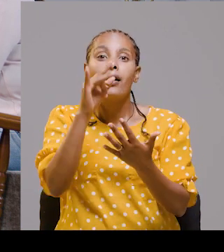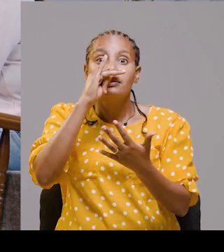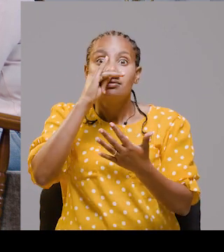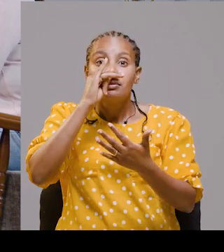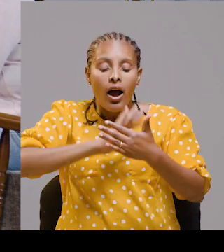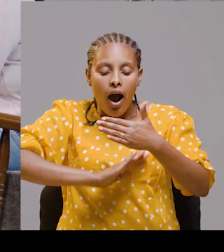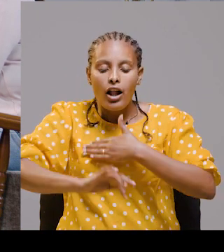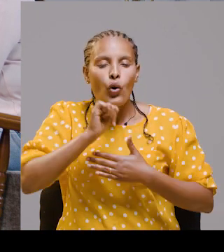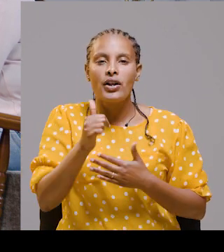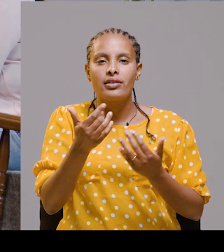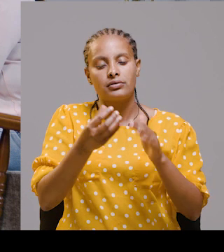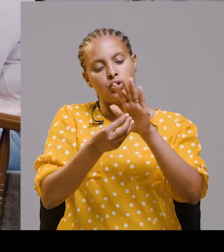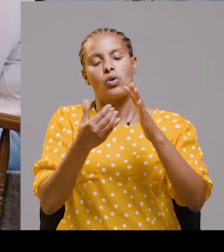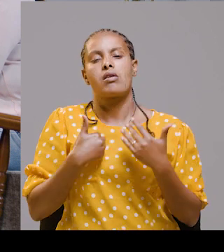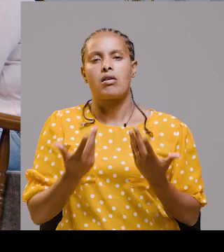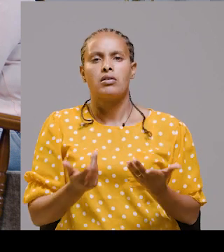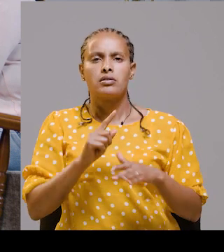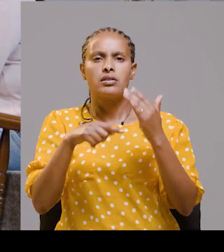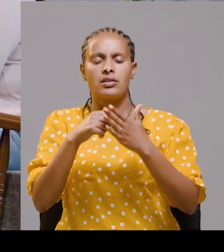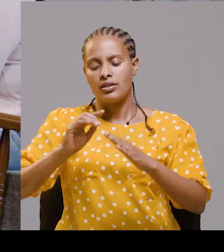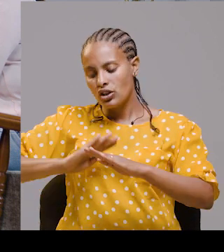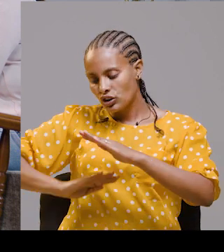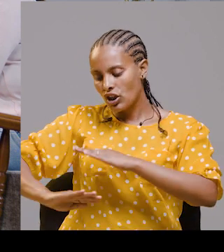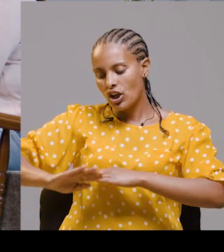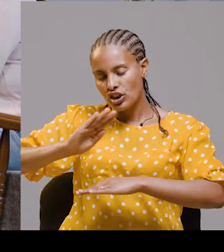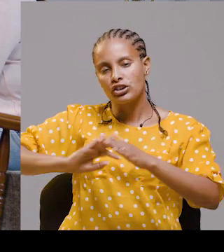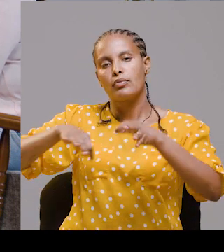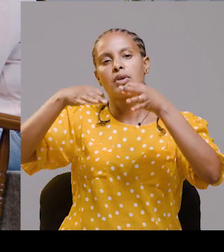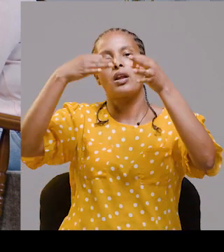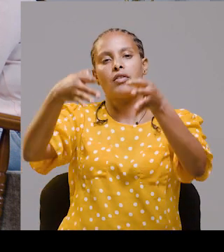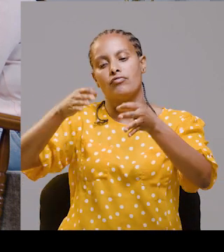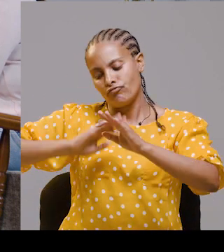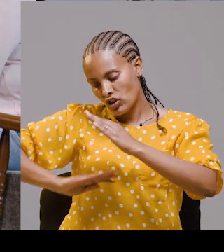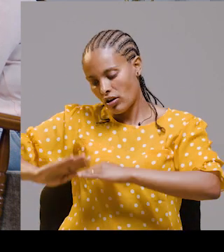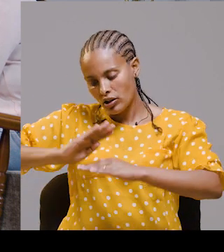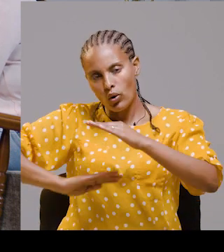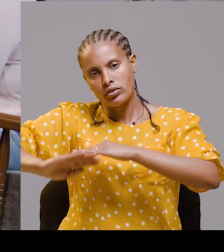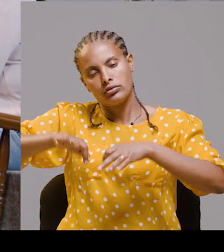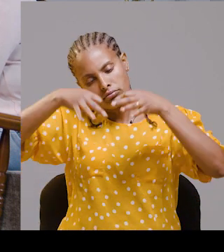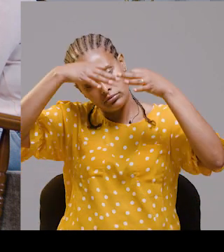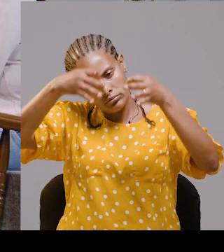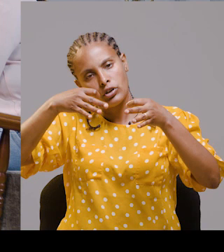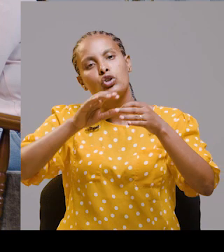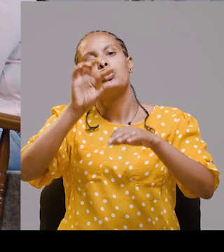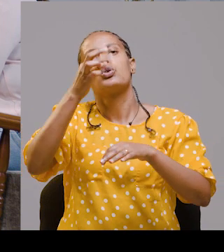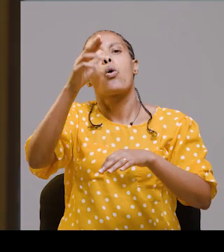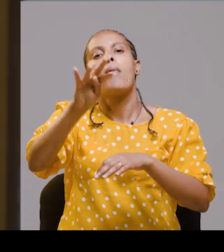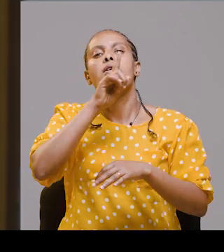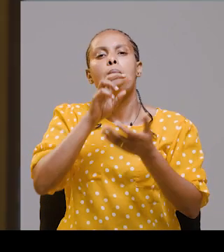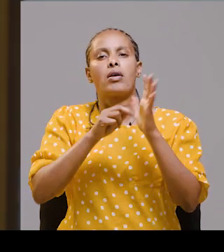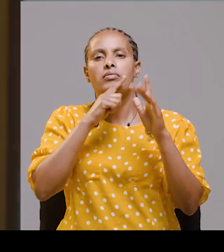يالتو فتر الجوتشن ما أفكت ميارقنو سلازي لجنريشن سمي تلالفنو انتر جنريشن انتن تروما من اللو عينس نقرنا